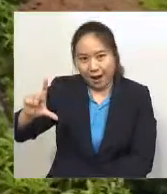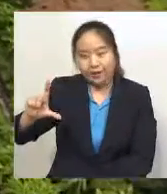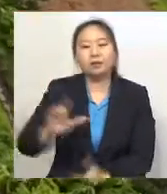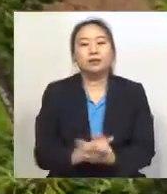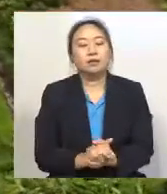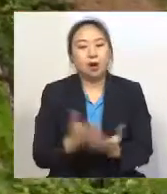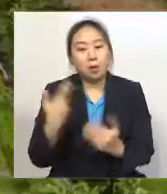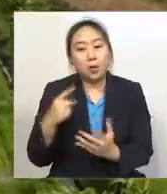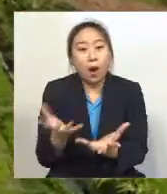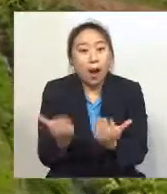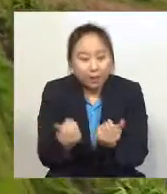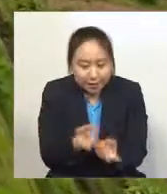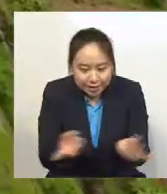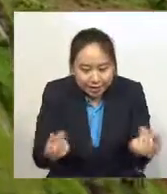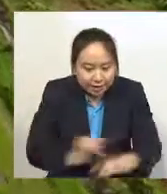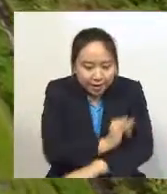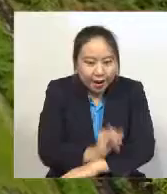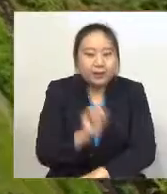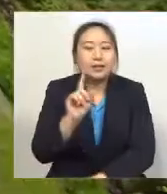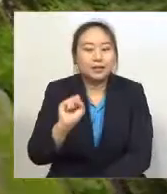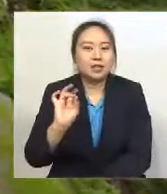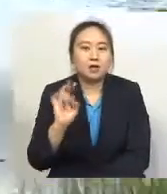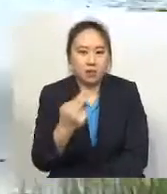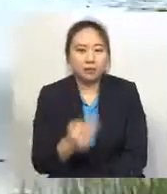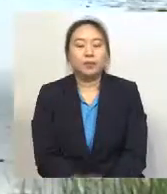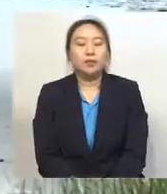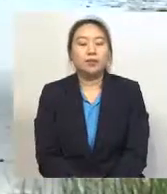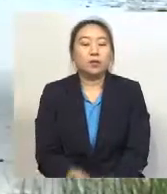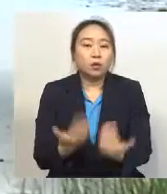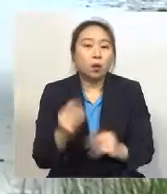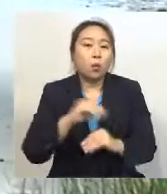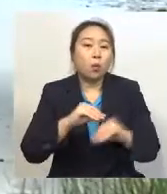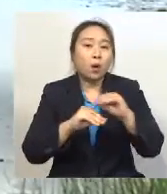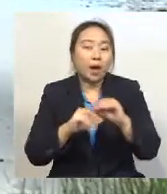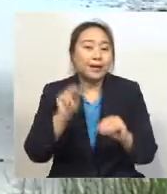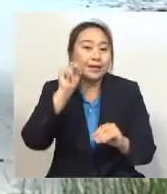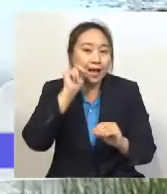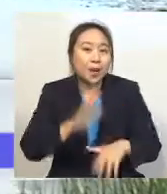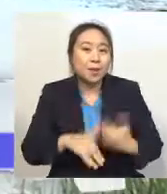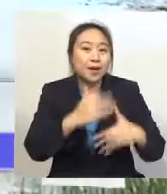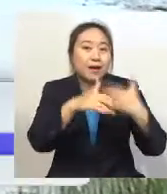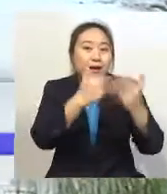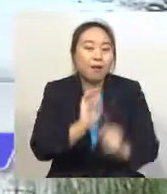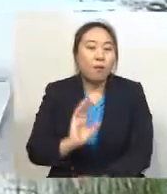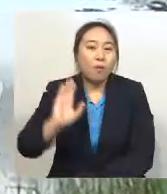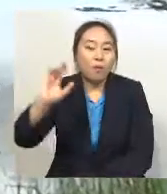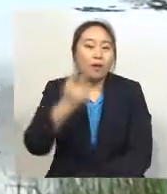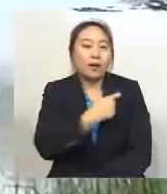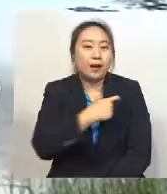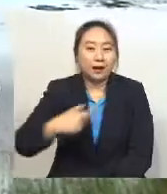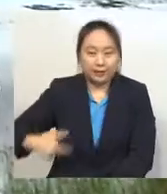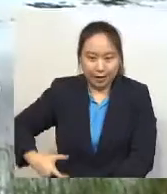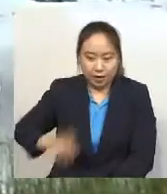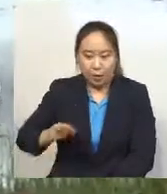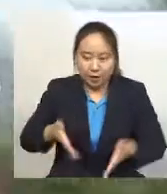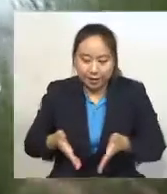ประโยชน์กว่า 170,000 ไร่ เพื่อเป็นการสืบสานโครงการพัฒนาแหล่งน้ำเนื่องมาจากพระราชดำริ2ฝั่ง